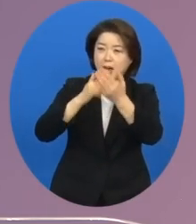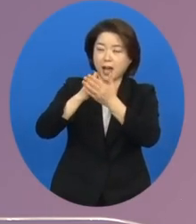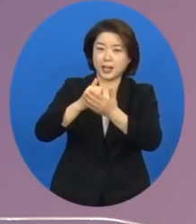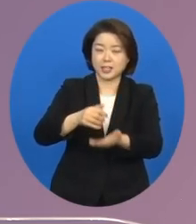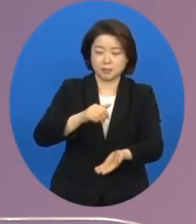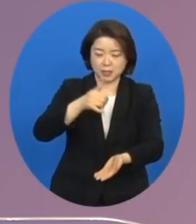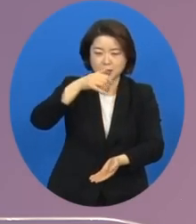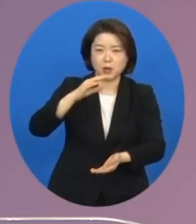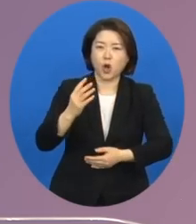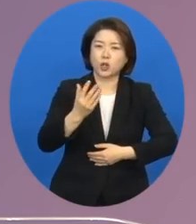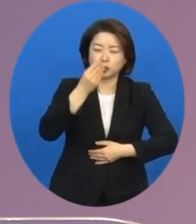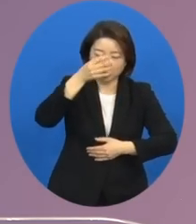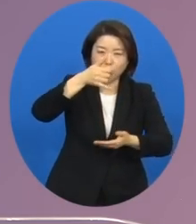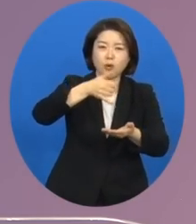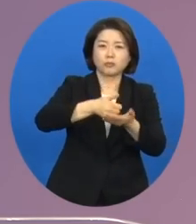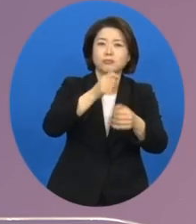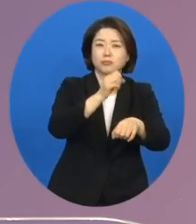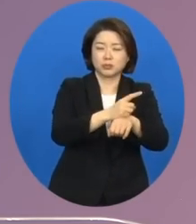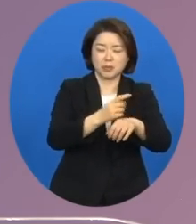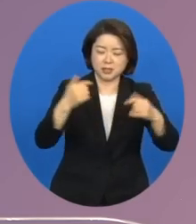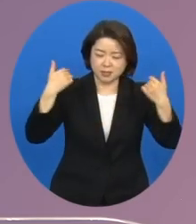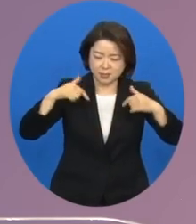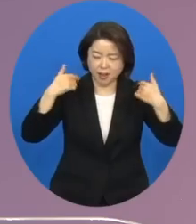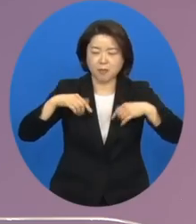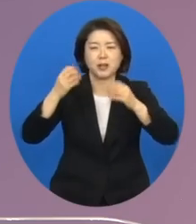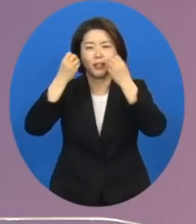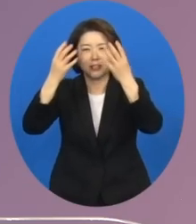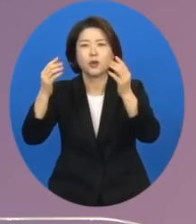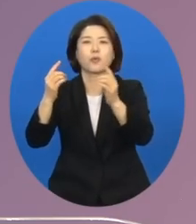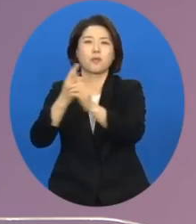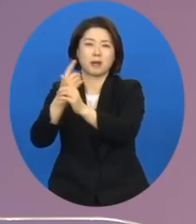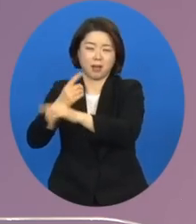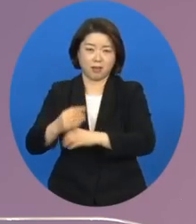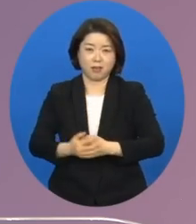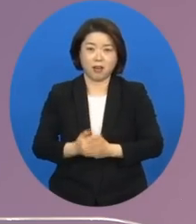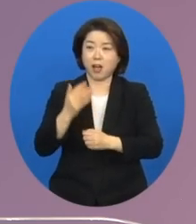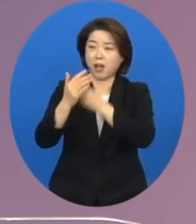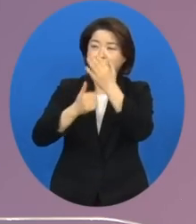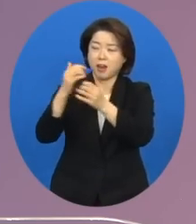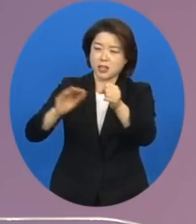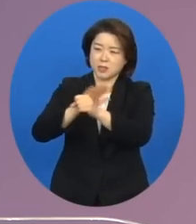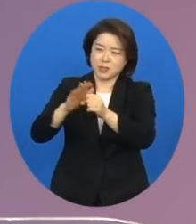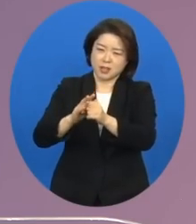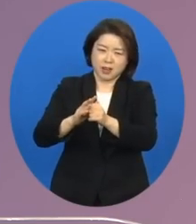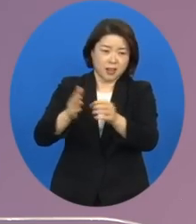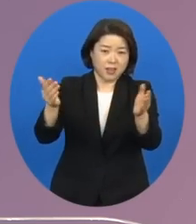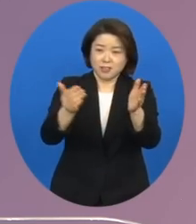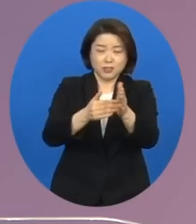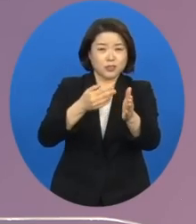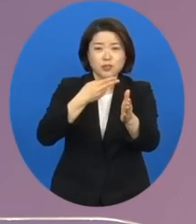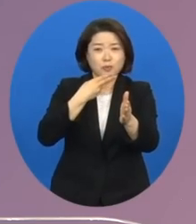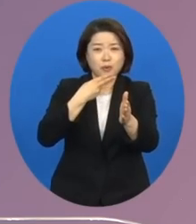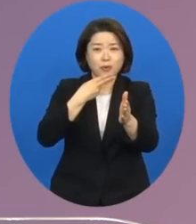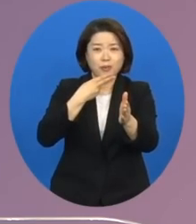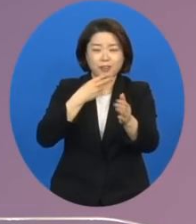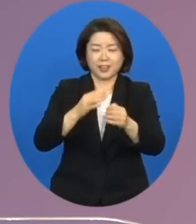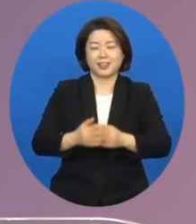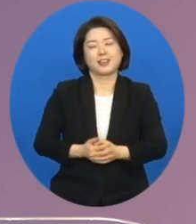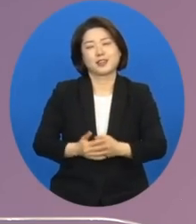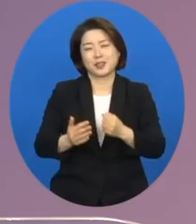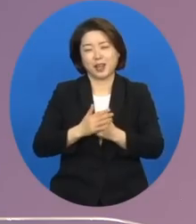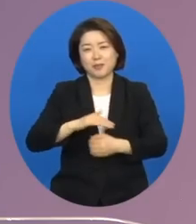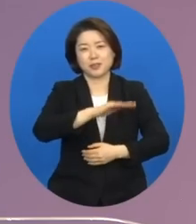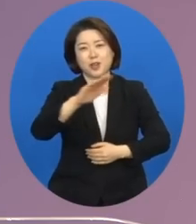성품이 날마다 새로우시기 때문에 그래요 하나님의 사랑이 끝간데가 없습니다 그러니